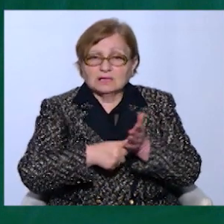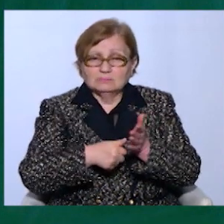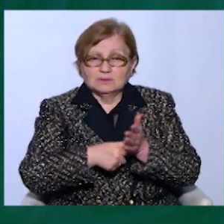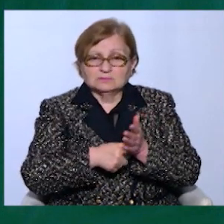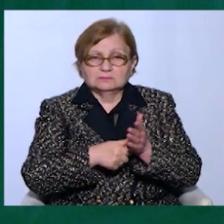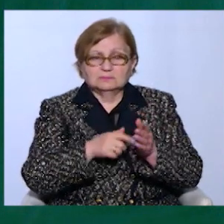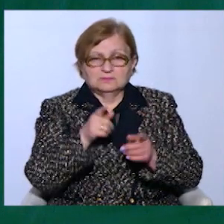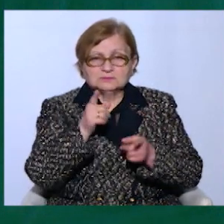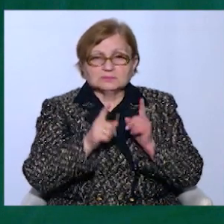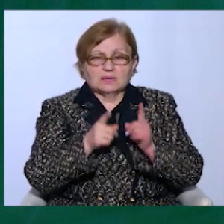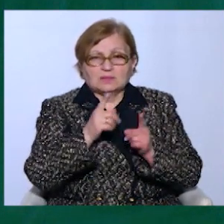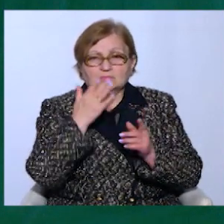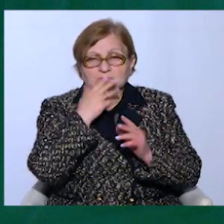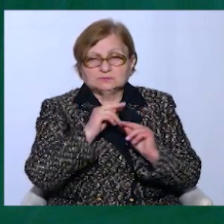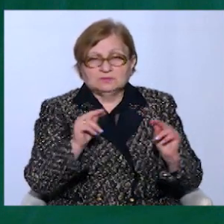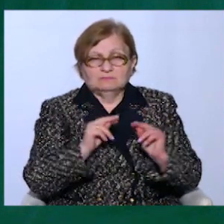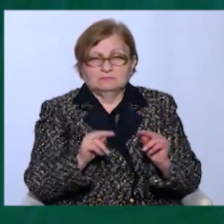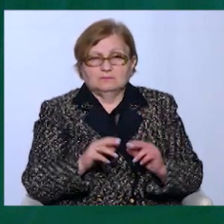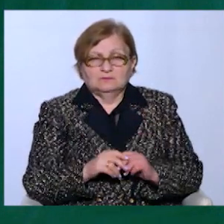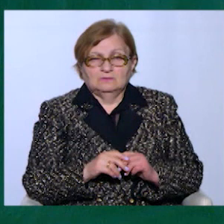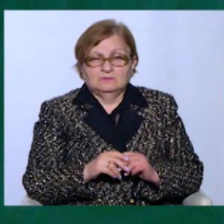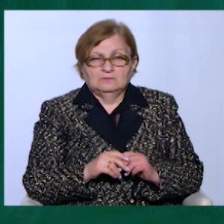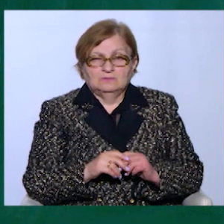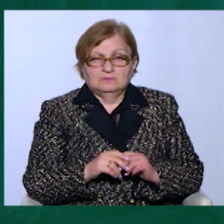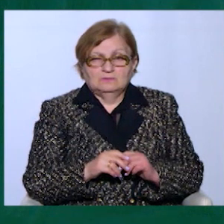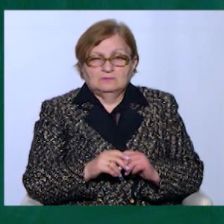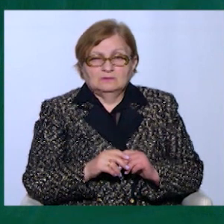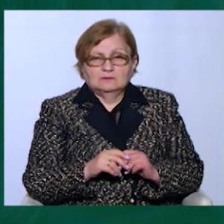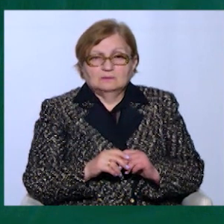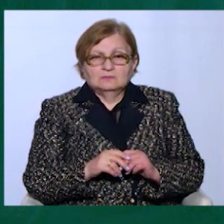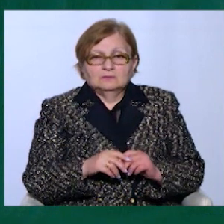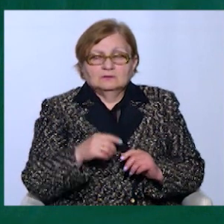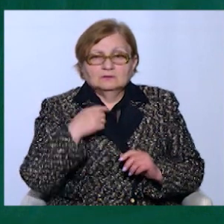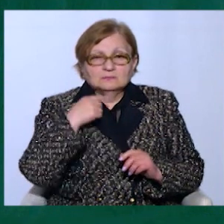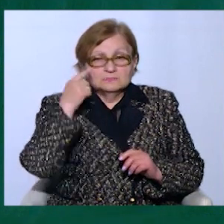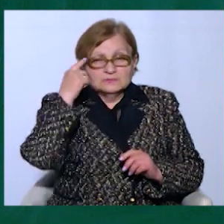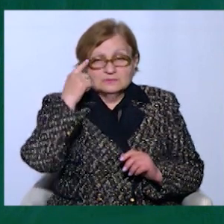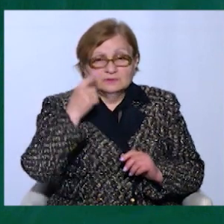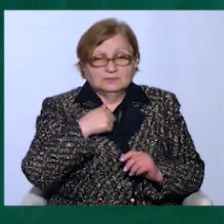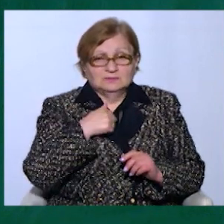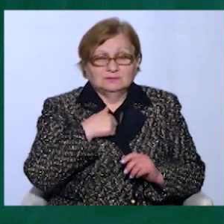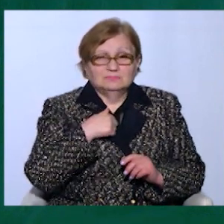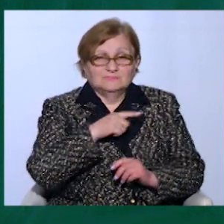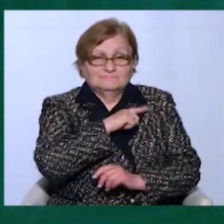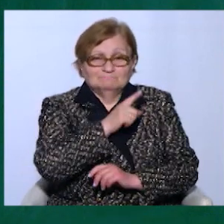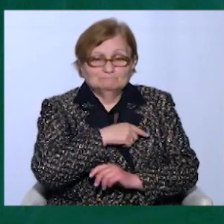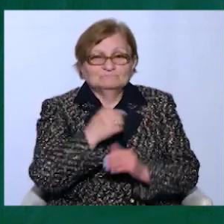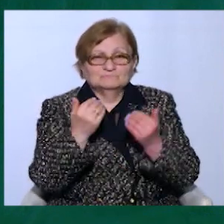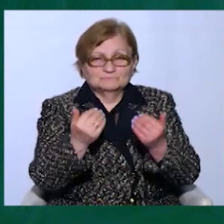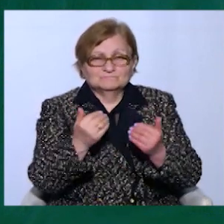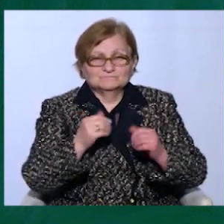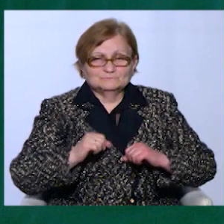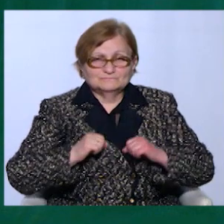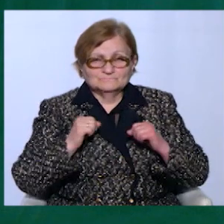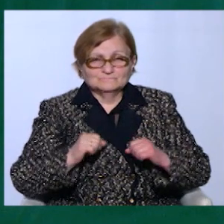არის რეალური სწავლა. მე მგონი ამ რამდენიმე გაკვეთილმა ჩემმა ძალისხმევა თქვენმა,